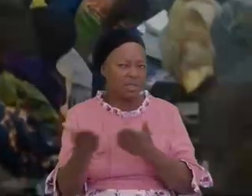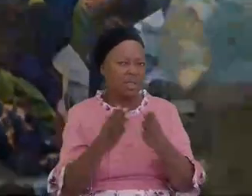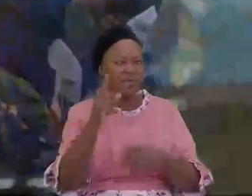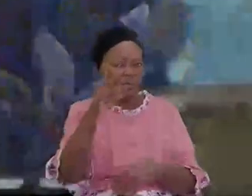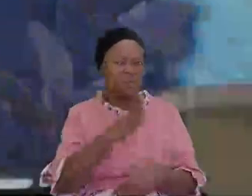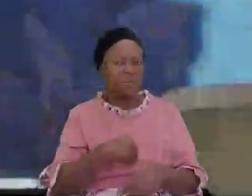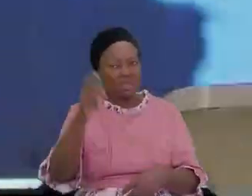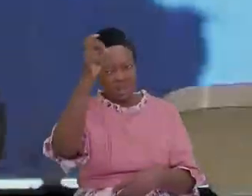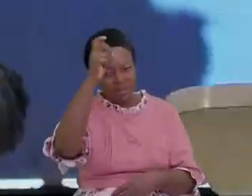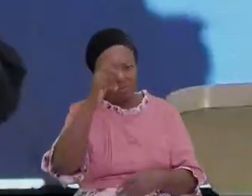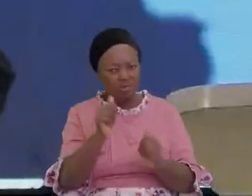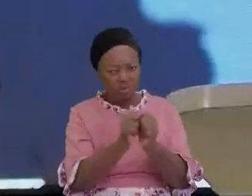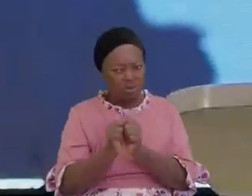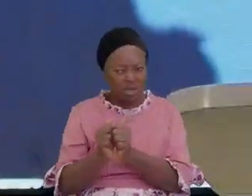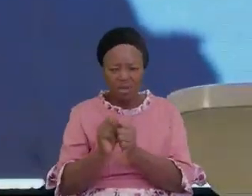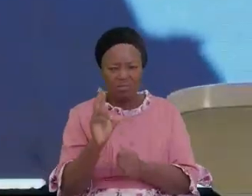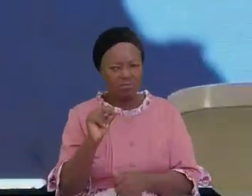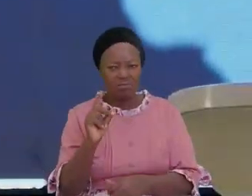Tu ne peux pas servir Dieu et maman.